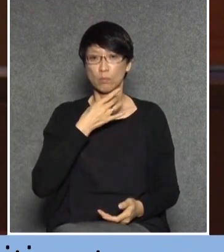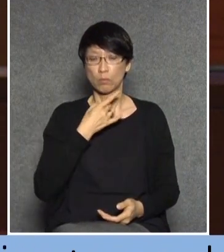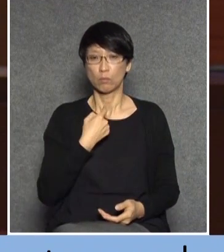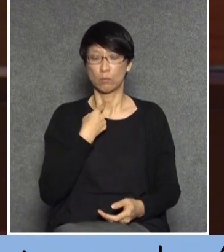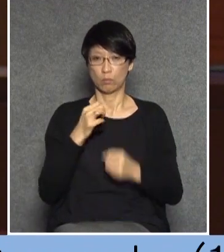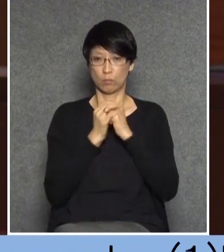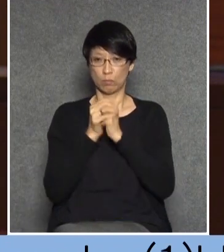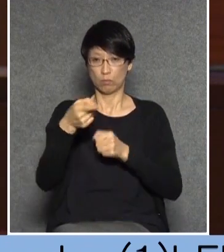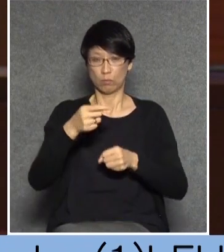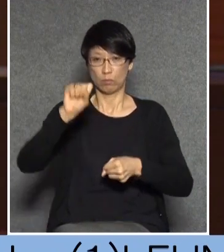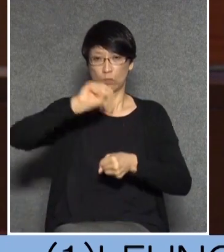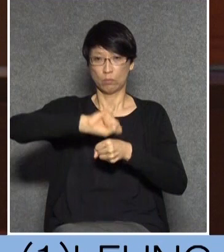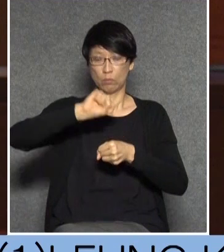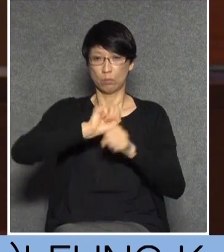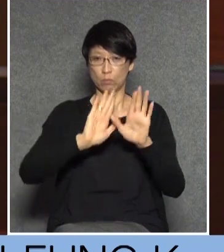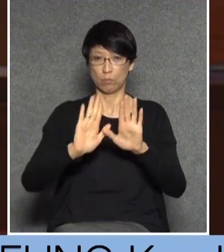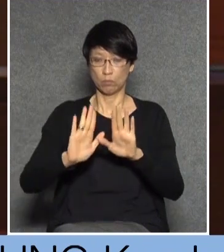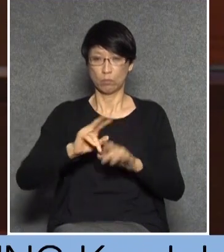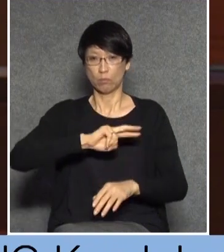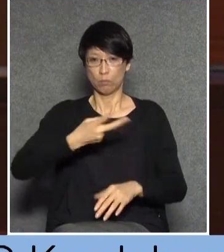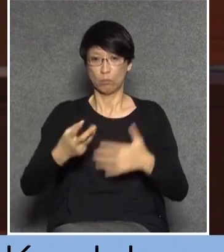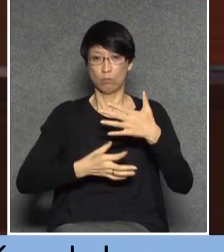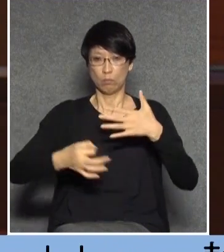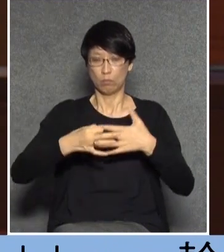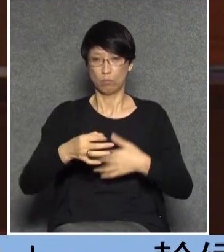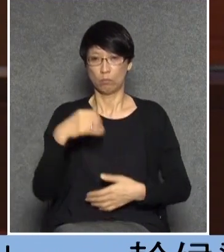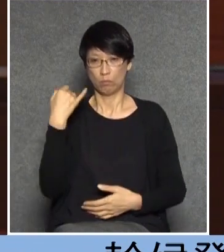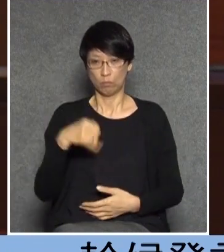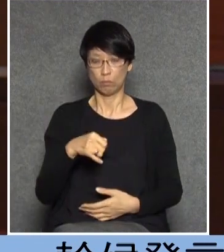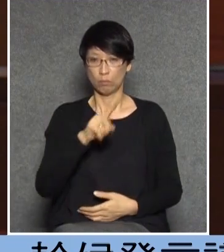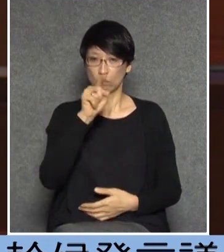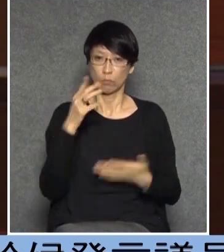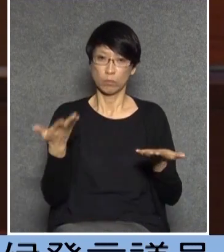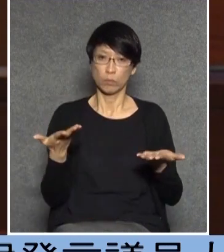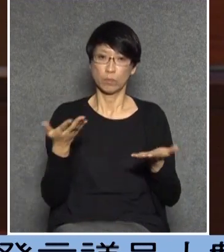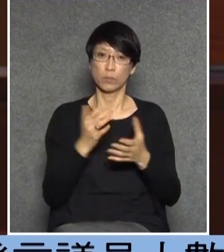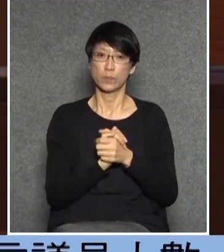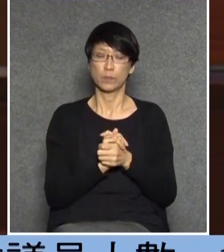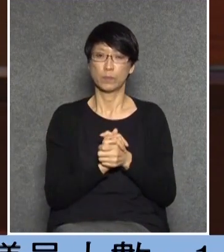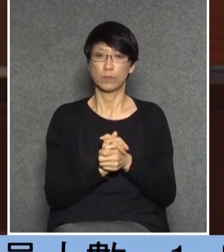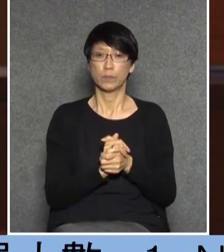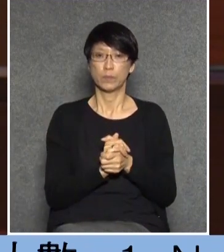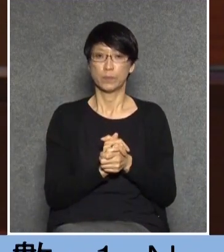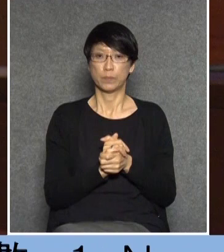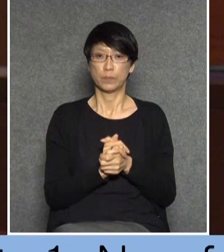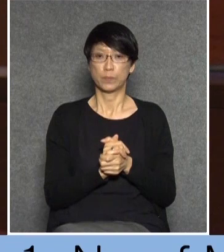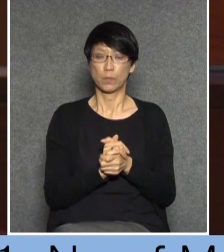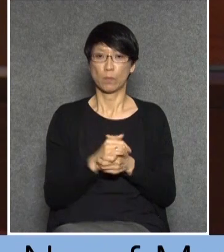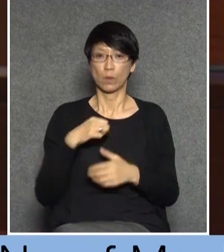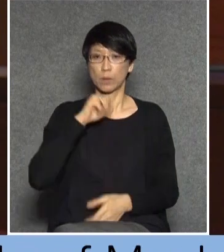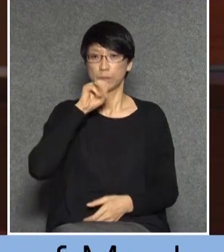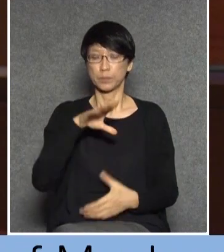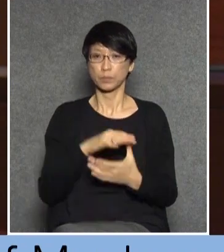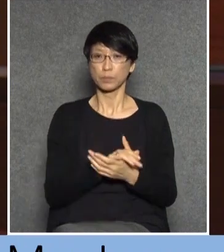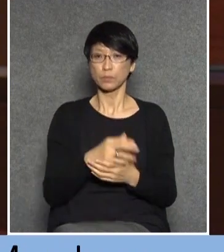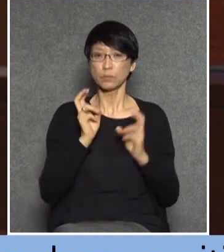善服務咩？係咪？陳列咗咁多事實，其實仲有好多嘅，係咪？本質就是要指出港鐵的